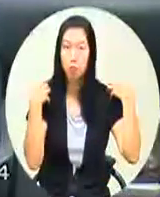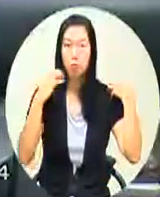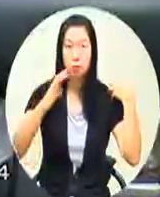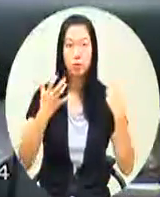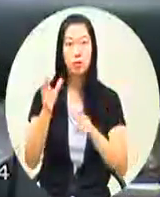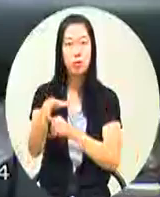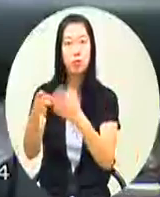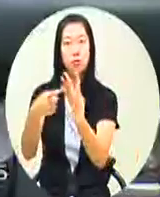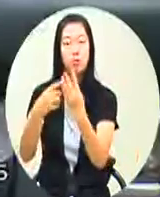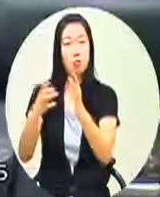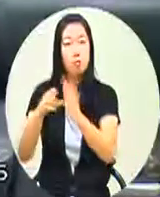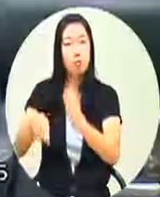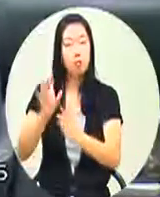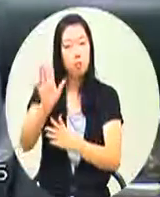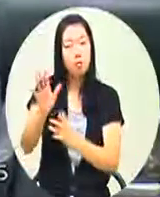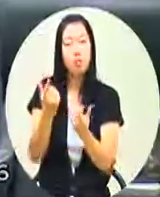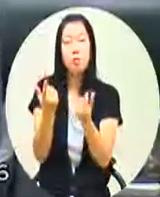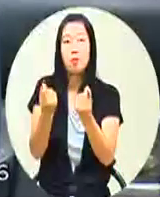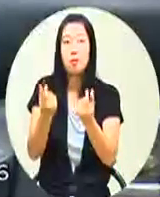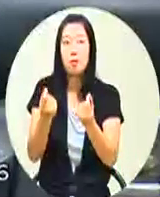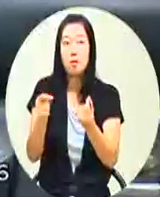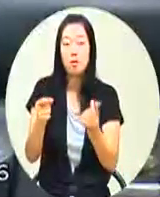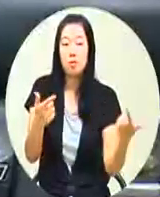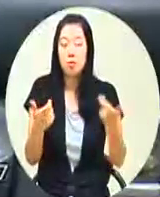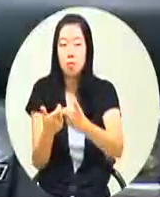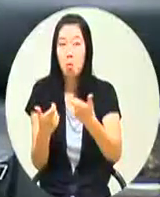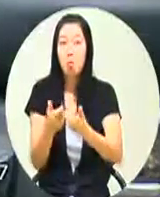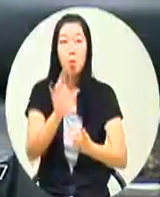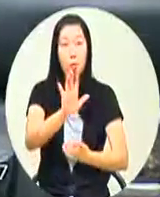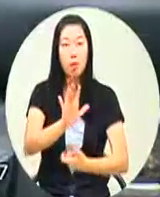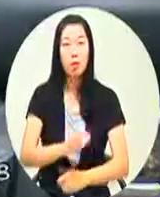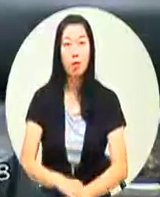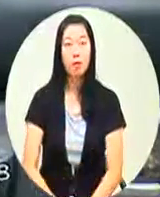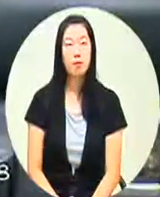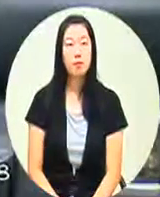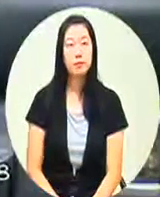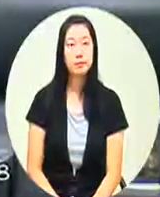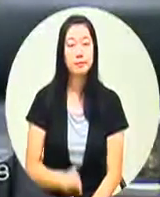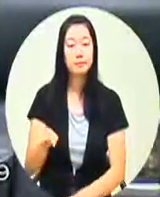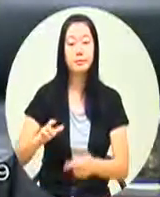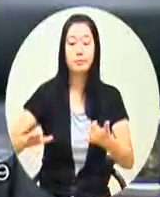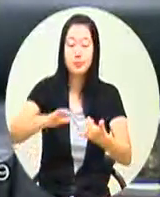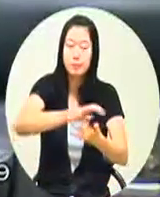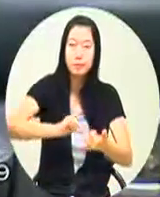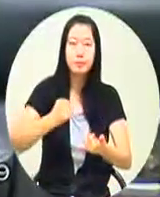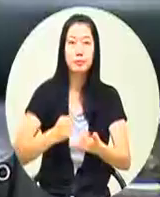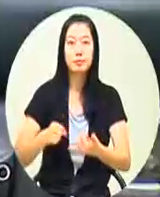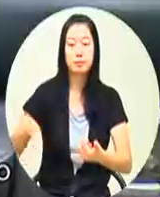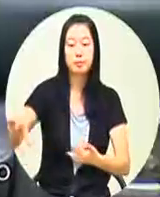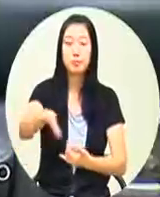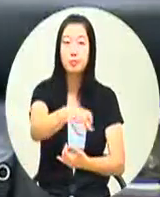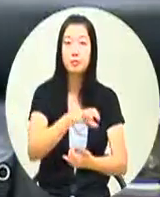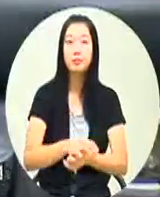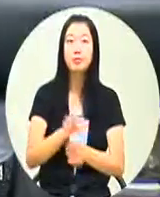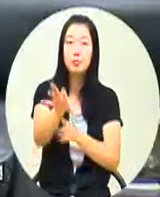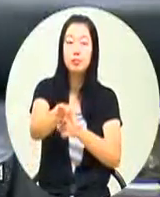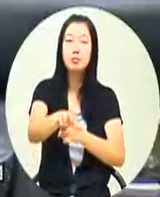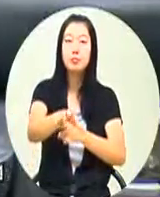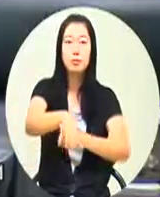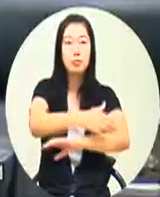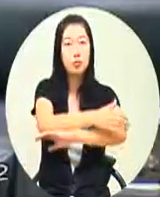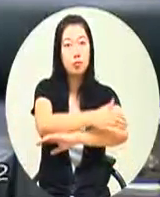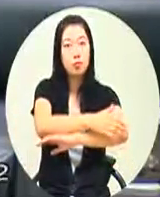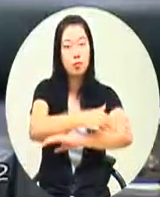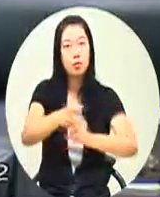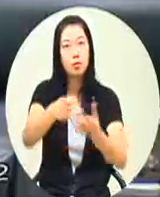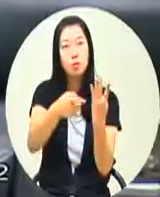部分其实也有相对的配合，因为我们知道其实台湾很多其他农业县，像云林、像